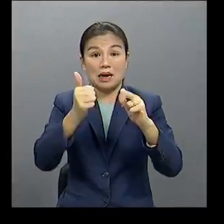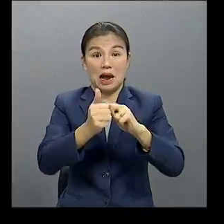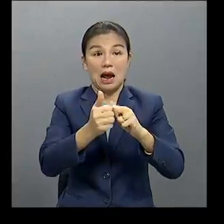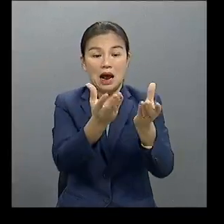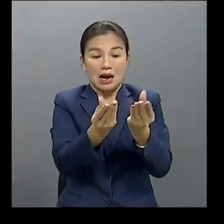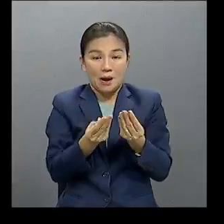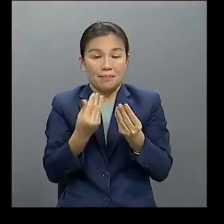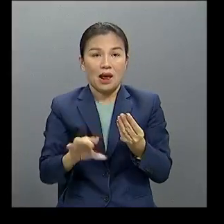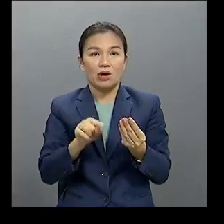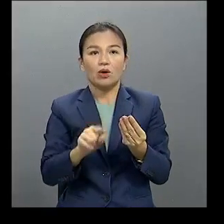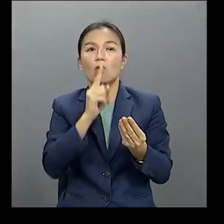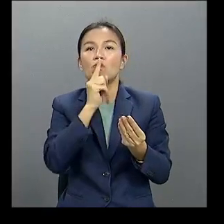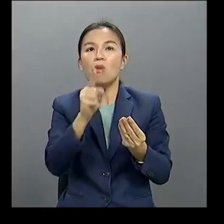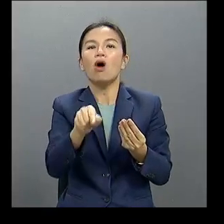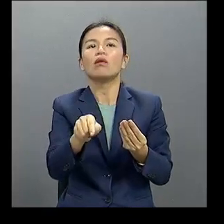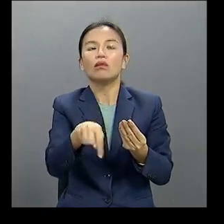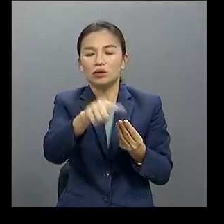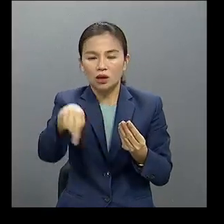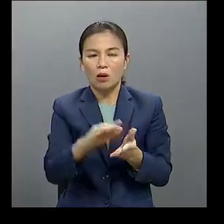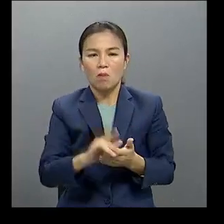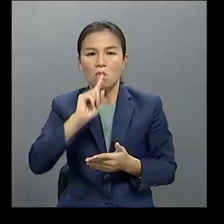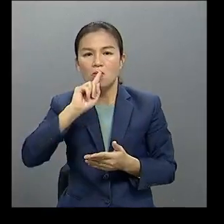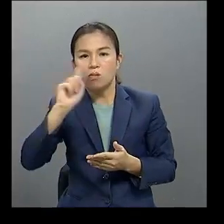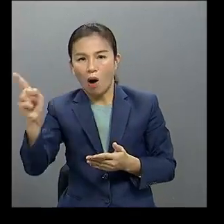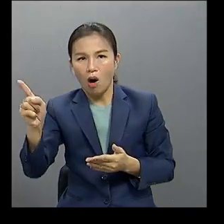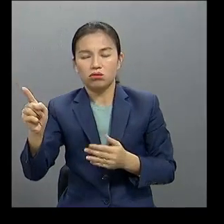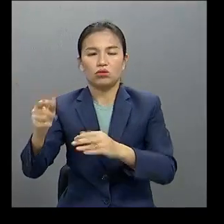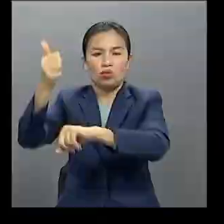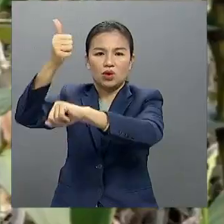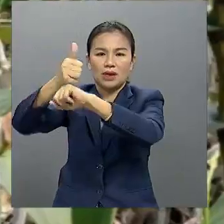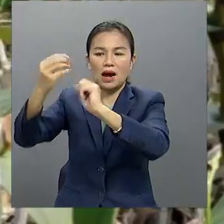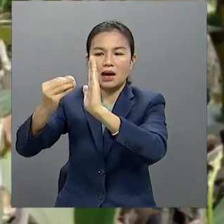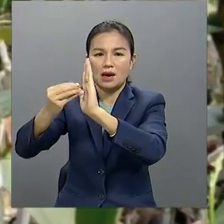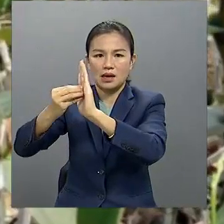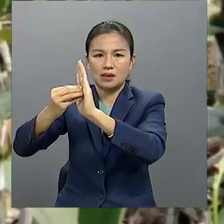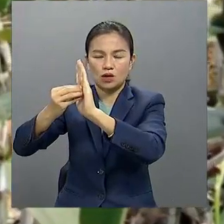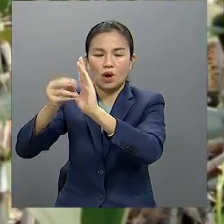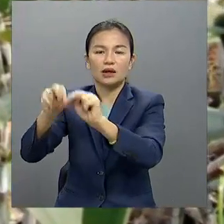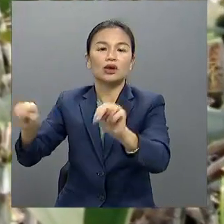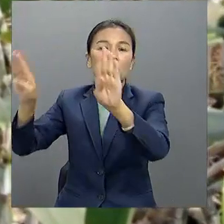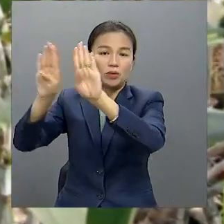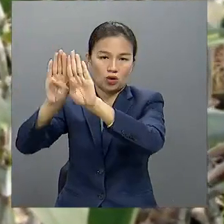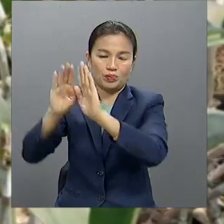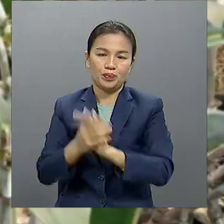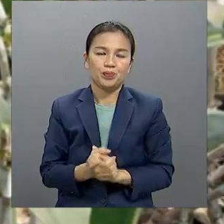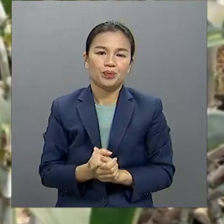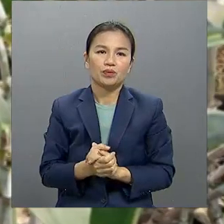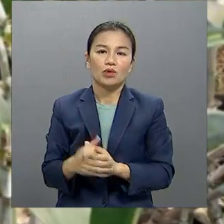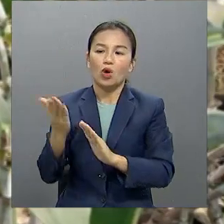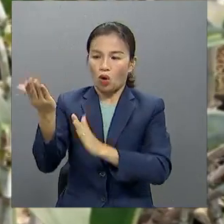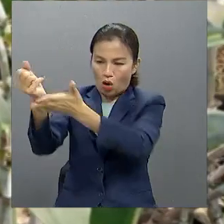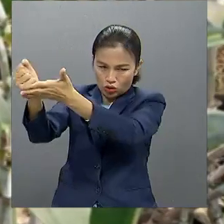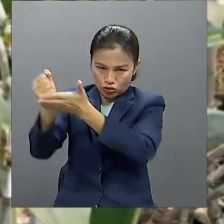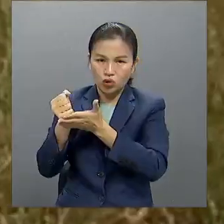เขาจะแจ้งเรื่องนี้ไปยังมือผู้ว่าราชการจังหวัดนครปฐมกันเลยนะคะเพื่อให้ช่วยเหลือกันต่อไปคือ